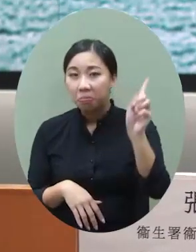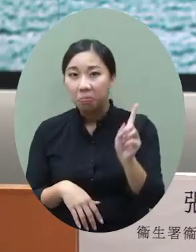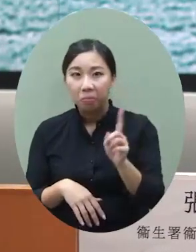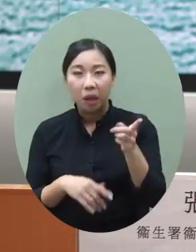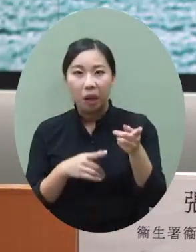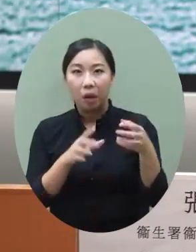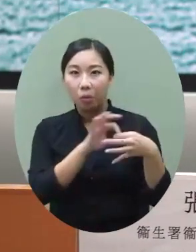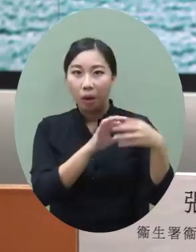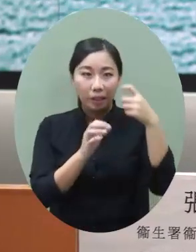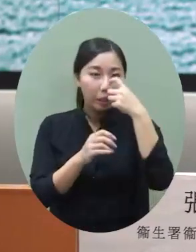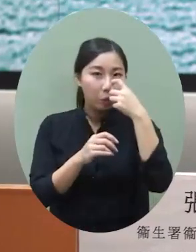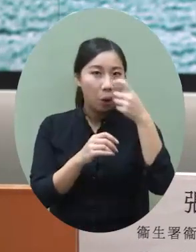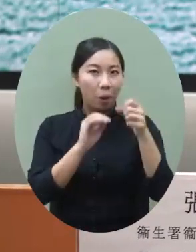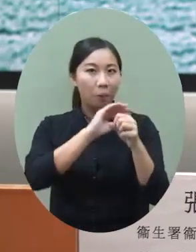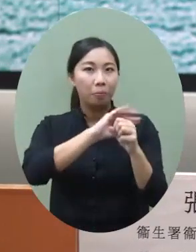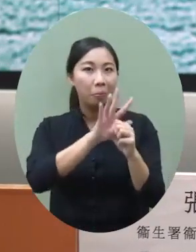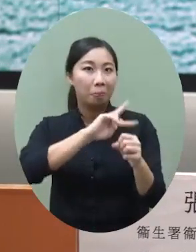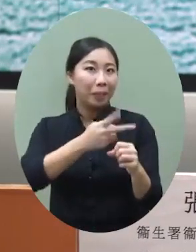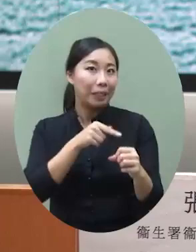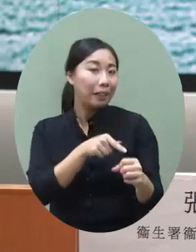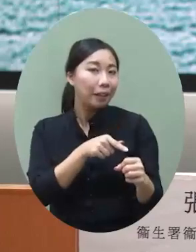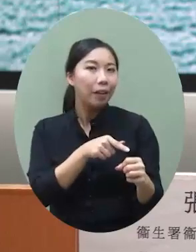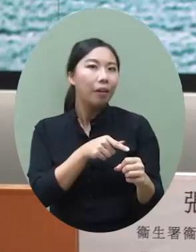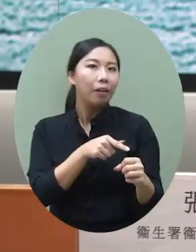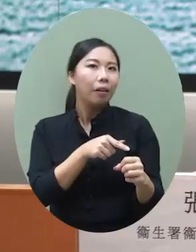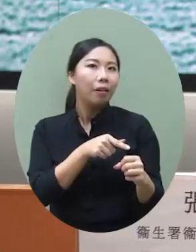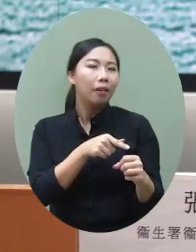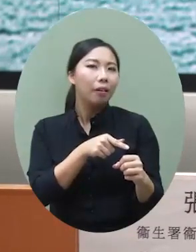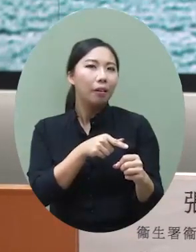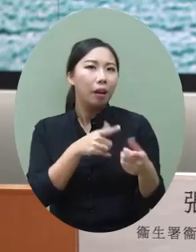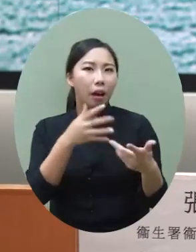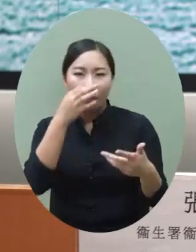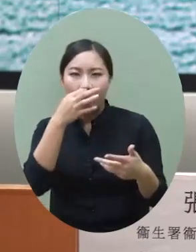同英國相關嗰啲變種，或者係同呢個南非相關嘅變種咯。